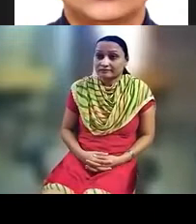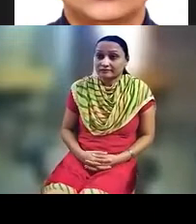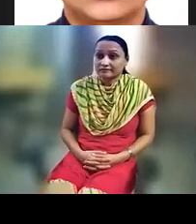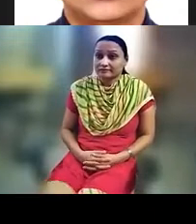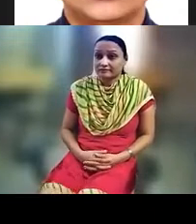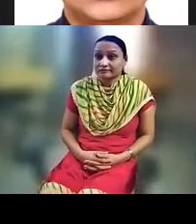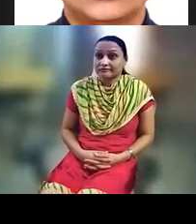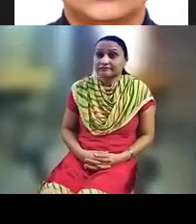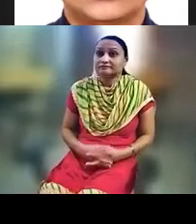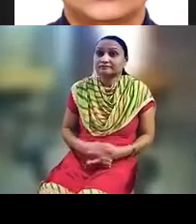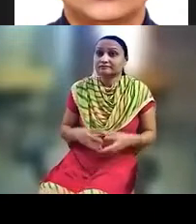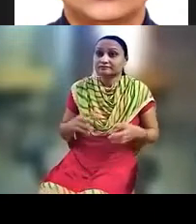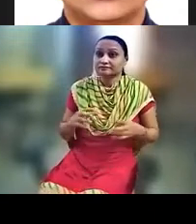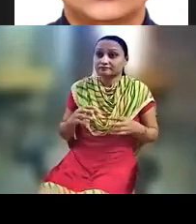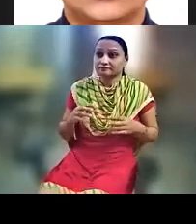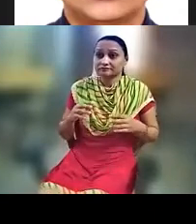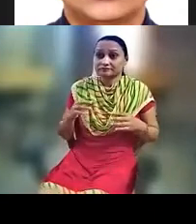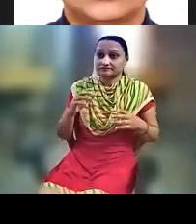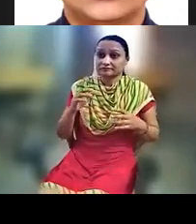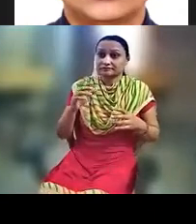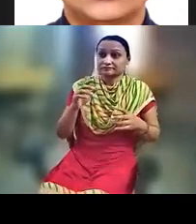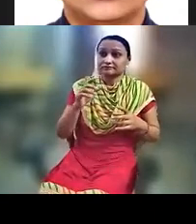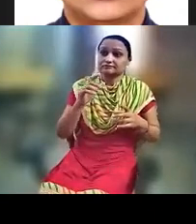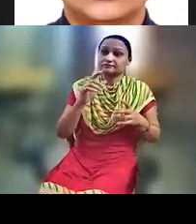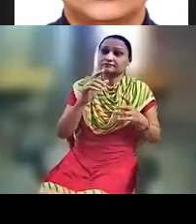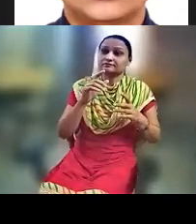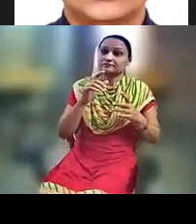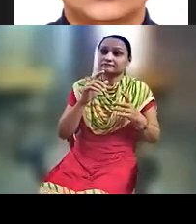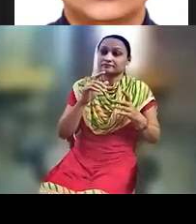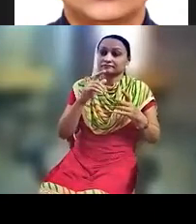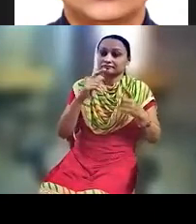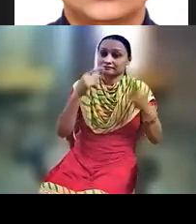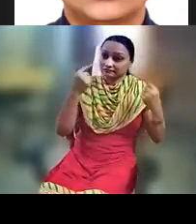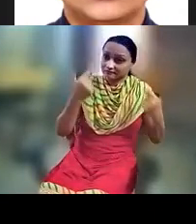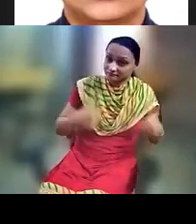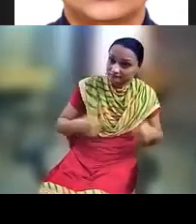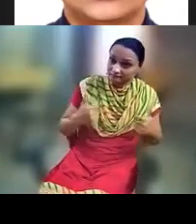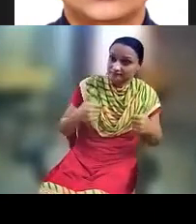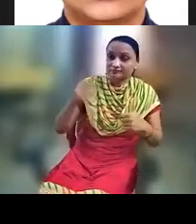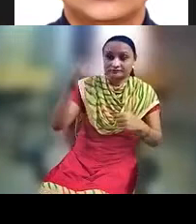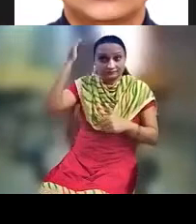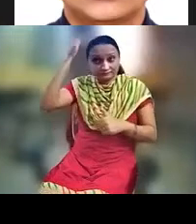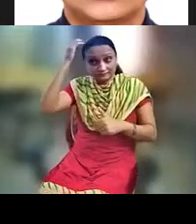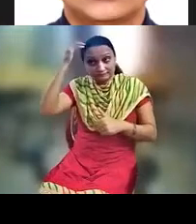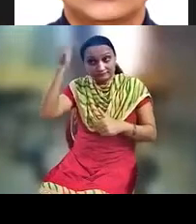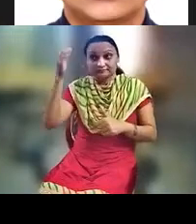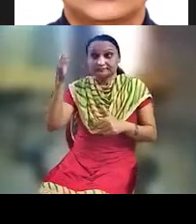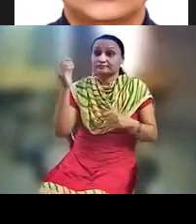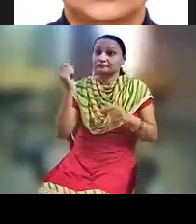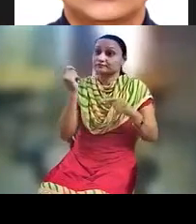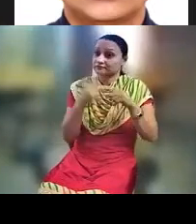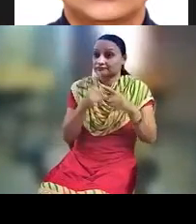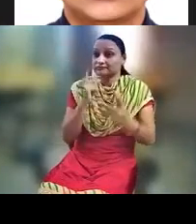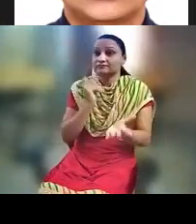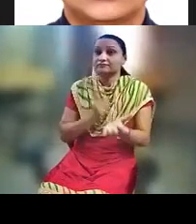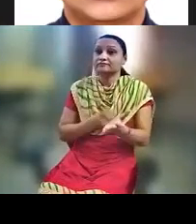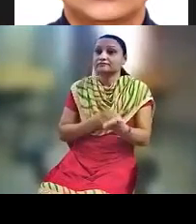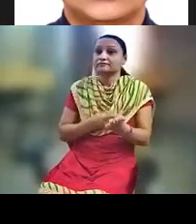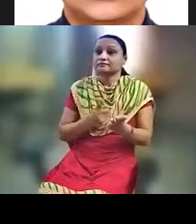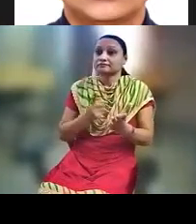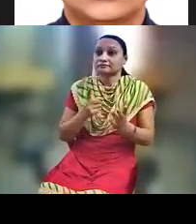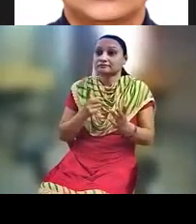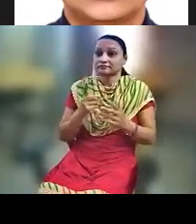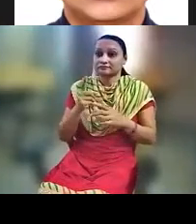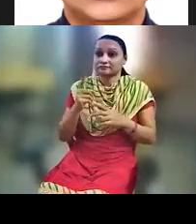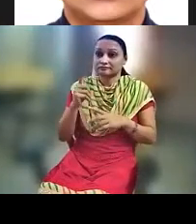चिल्ड्रन, देयर हेल्थ एंड सेफ्टी, their material security, their education and socialization, and their